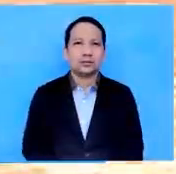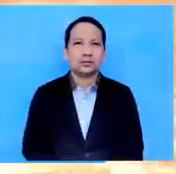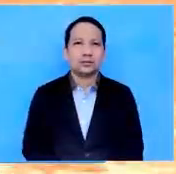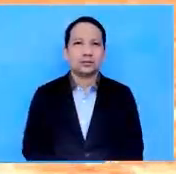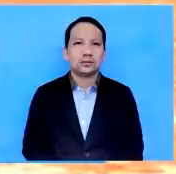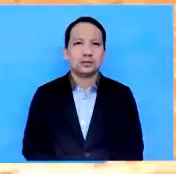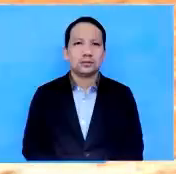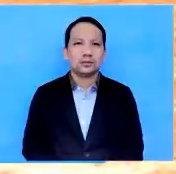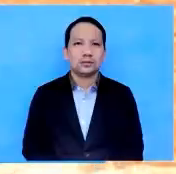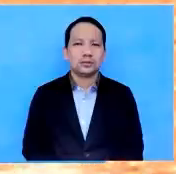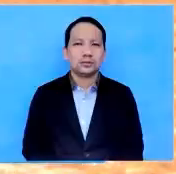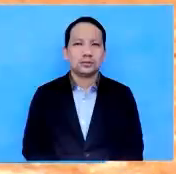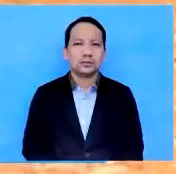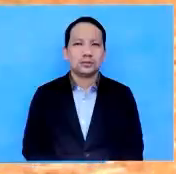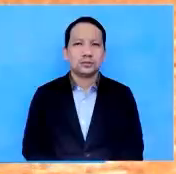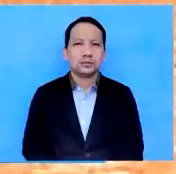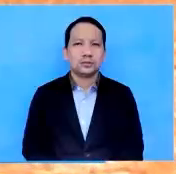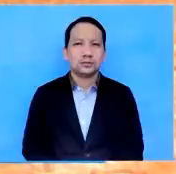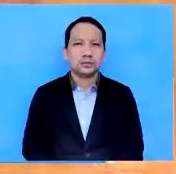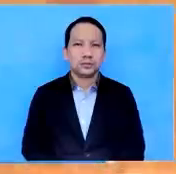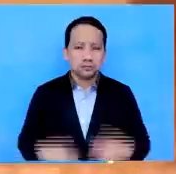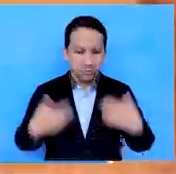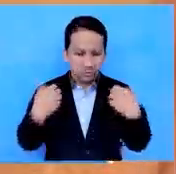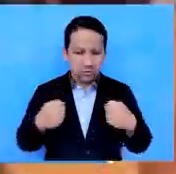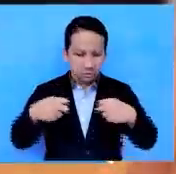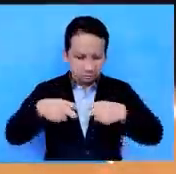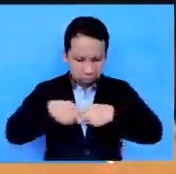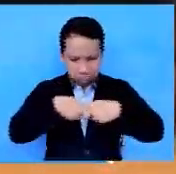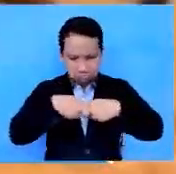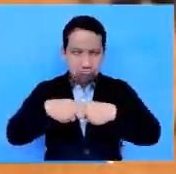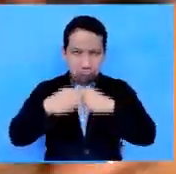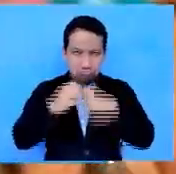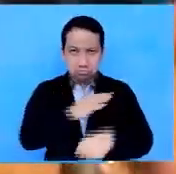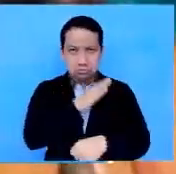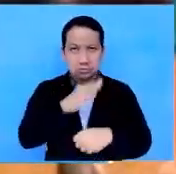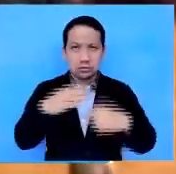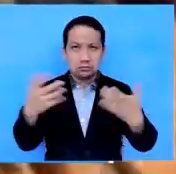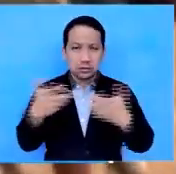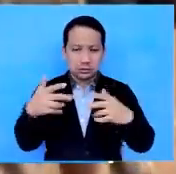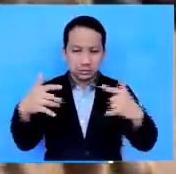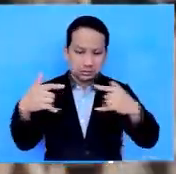Iloilo har naman sila ng lakas at tap pinaglalaban